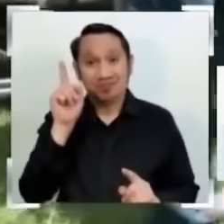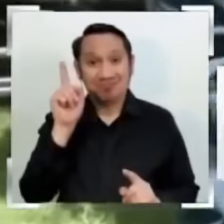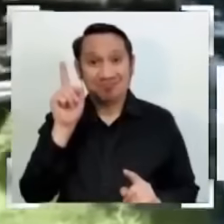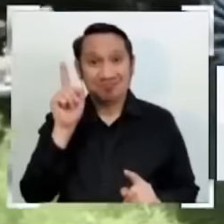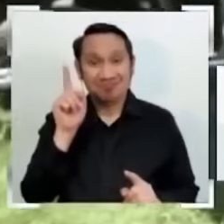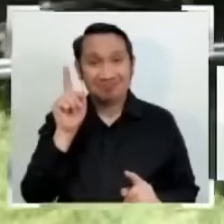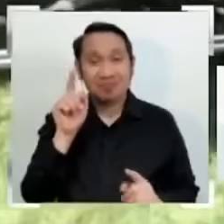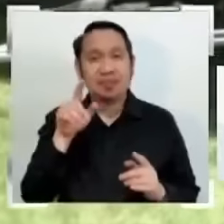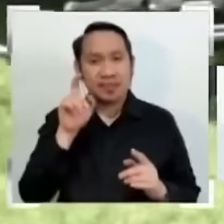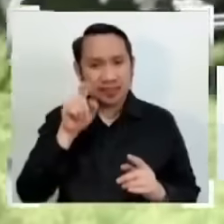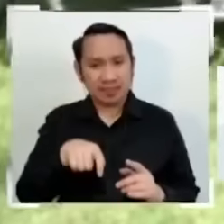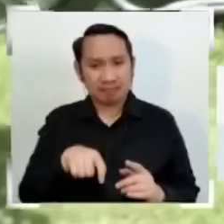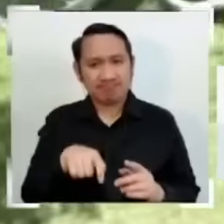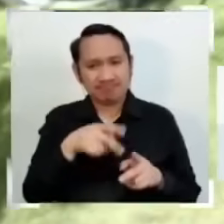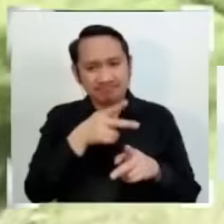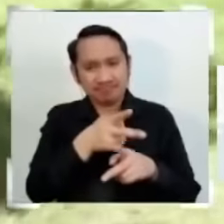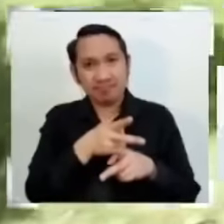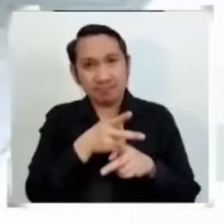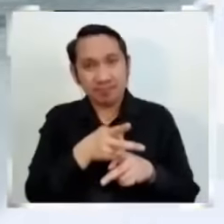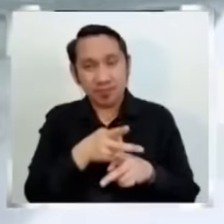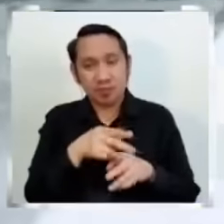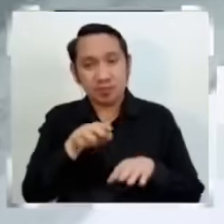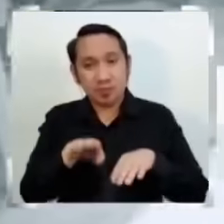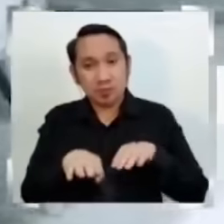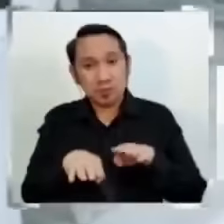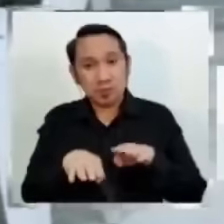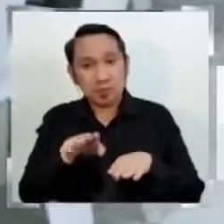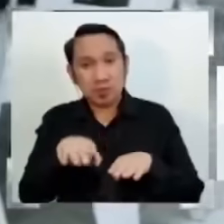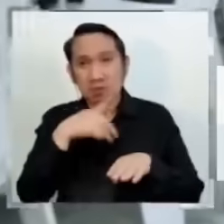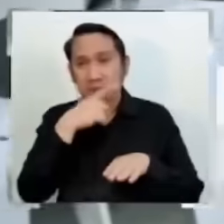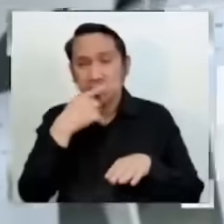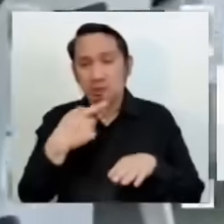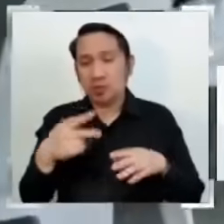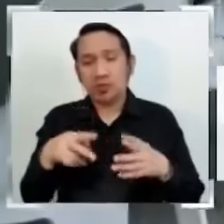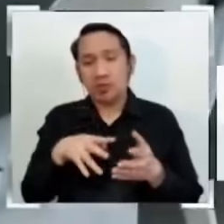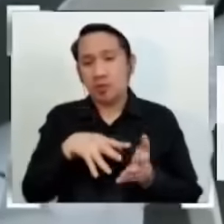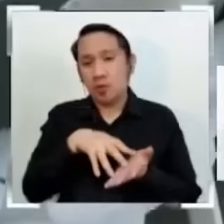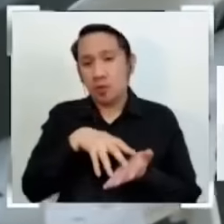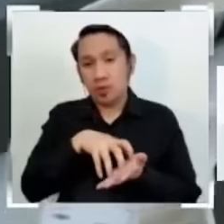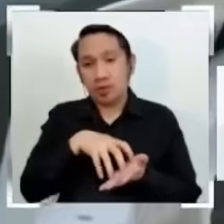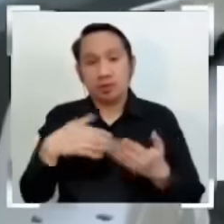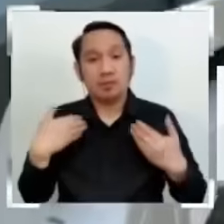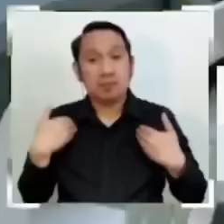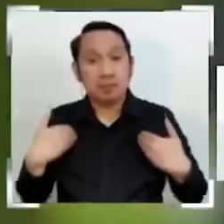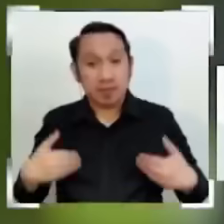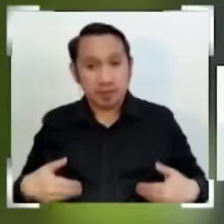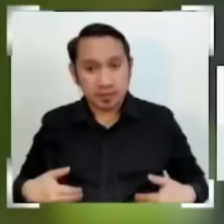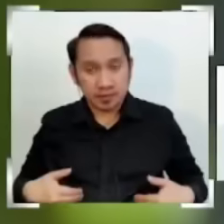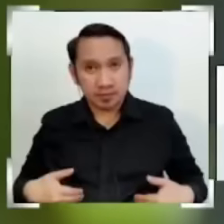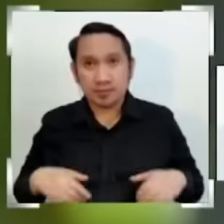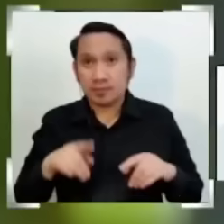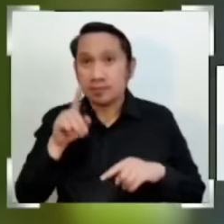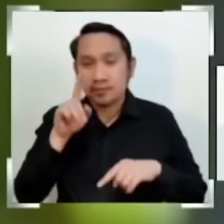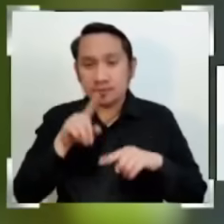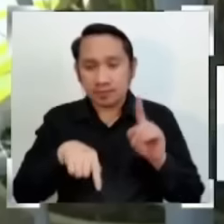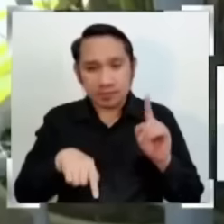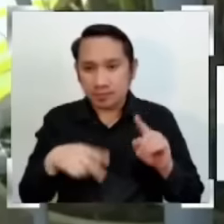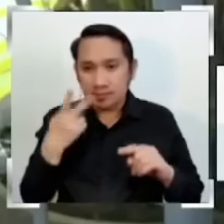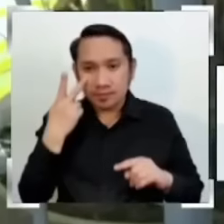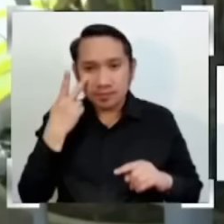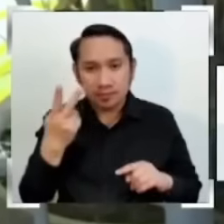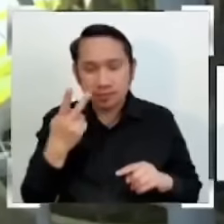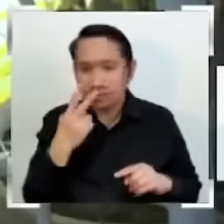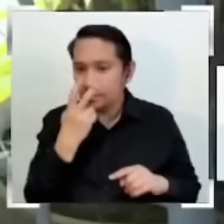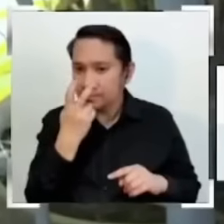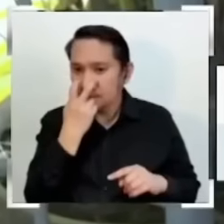siyang alalayan sa paglalakad dahil bukod sa hinanghina ang kanyang katawan, hindi na nakakakita ang kanyang dalawang mata. Ang